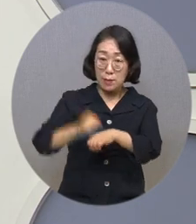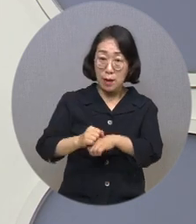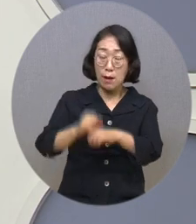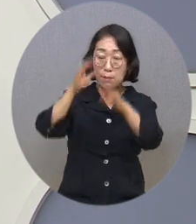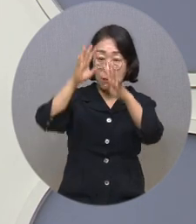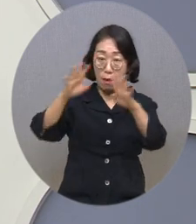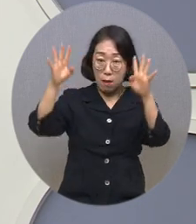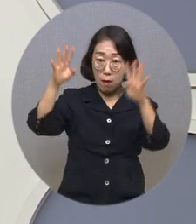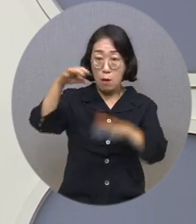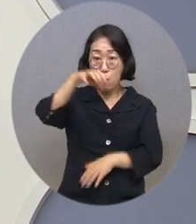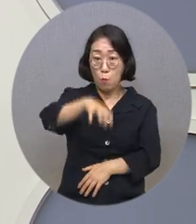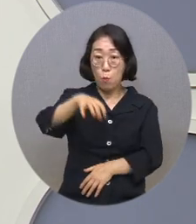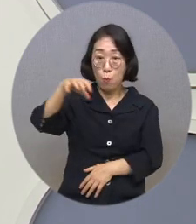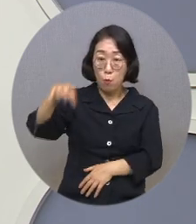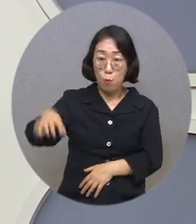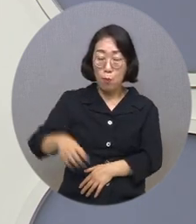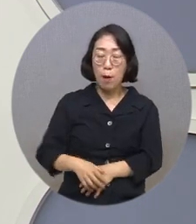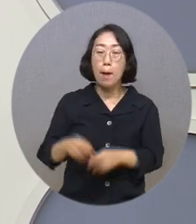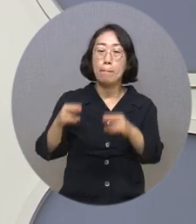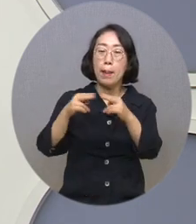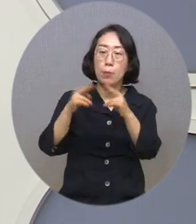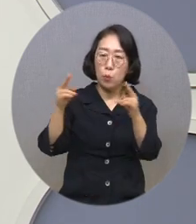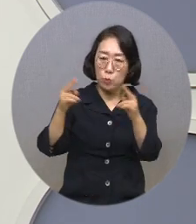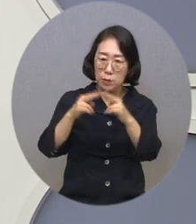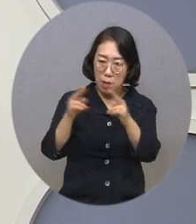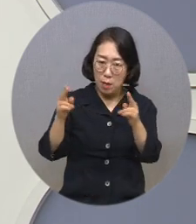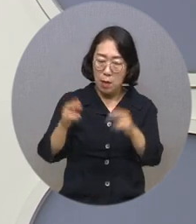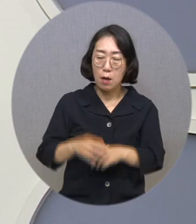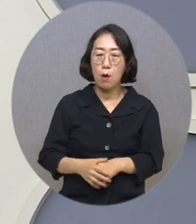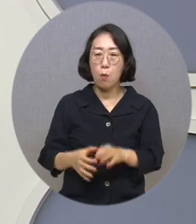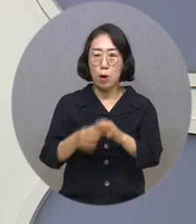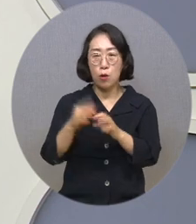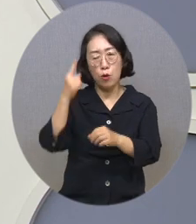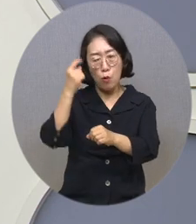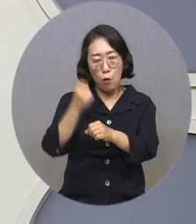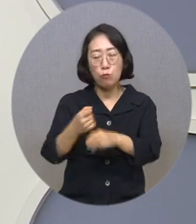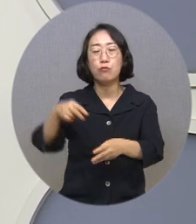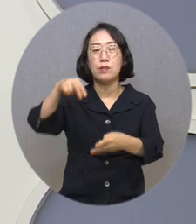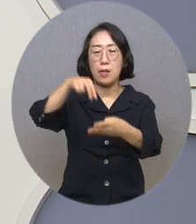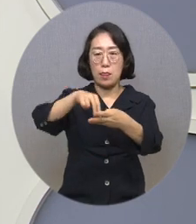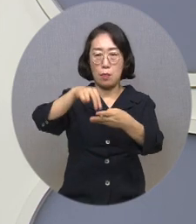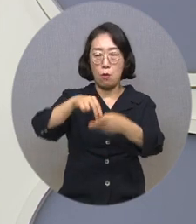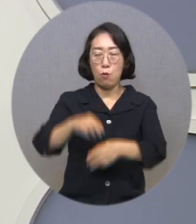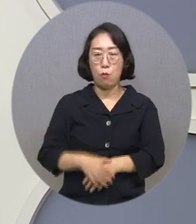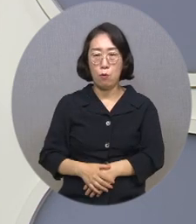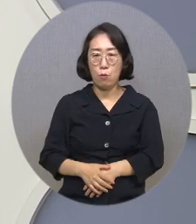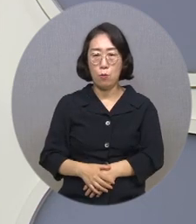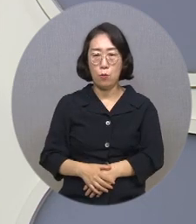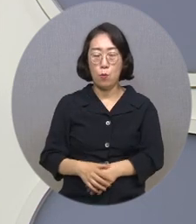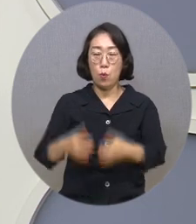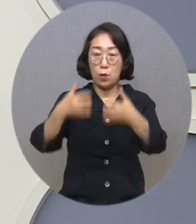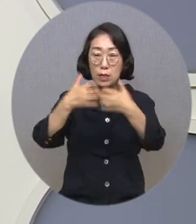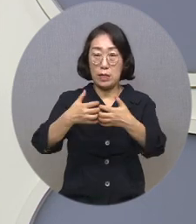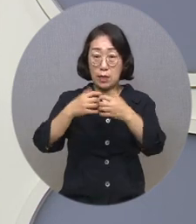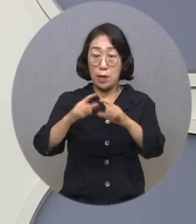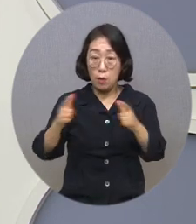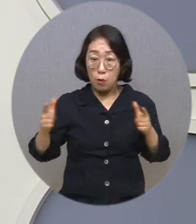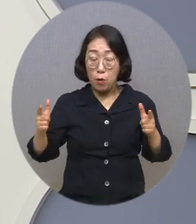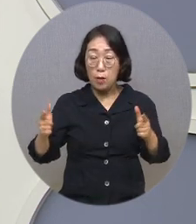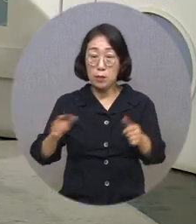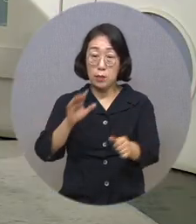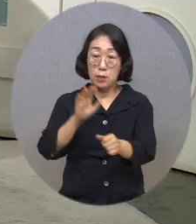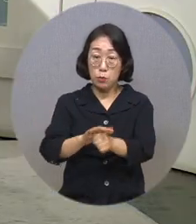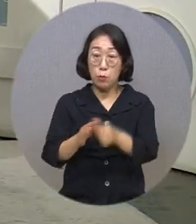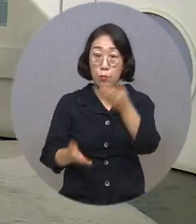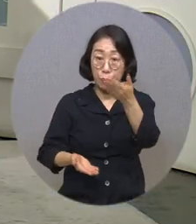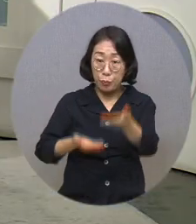대학은 아까 그런 반도체 인재 양성 쪽에 연구센터라든지 또 어떤 장비라든지 이런 걸 정부가 지원해